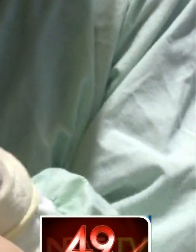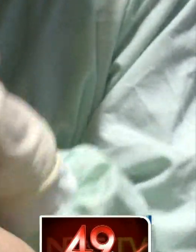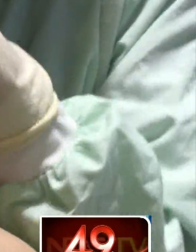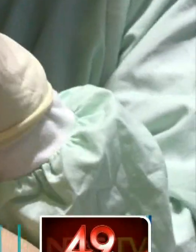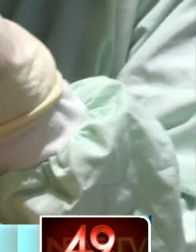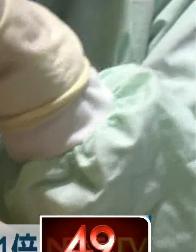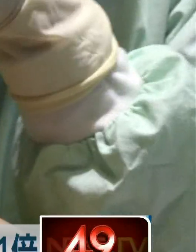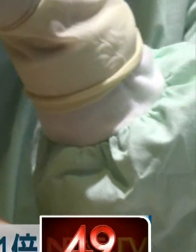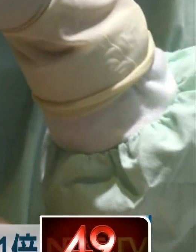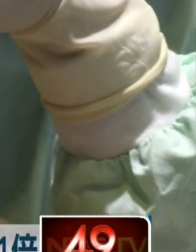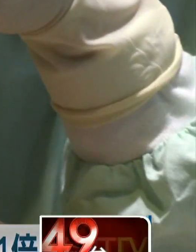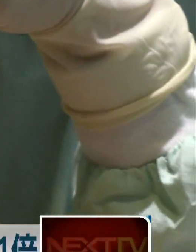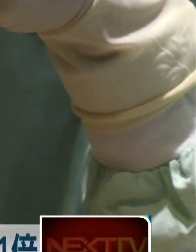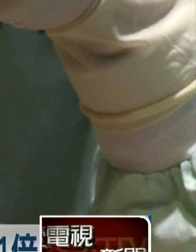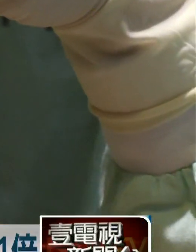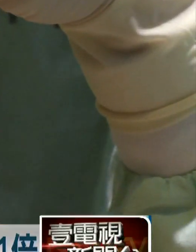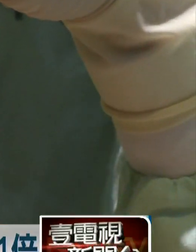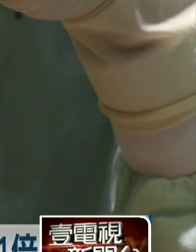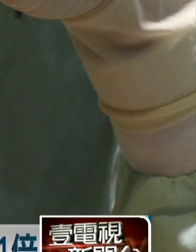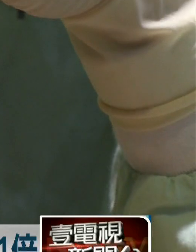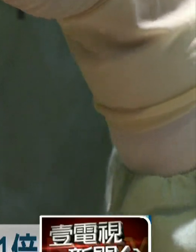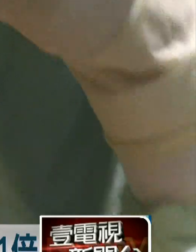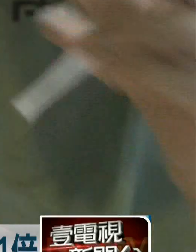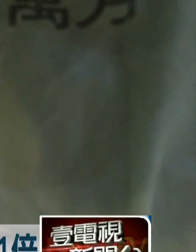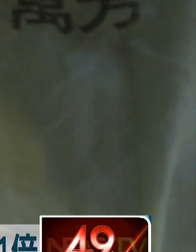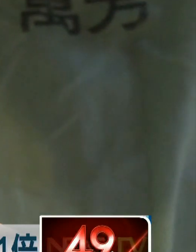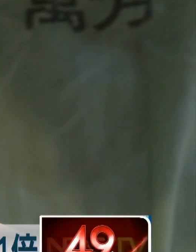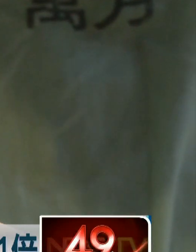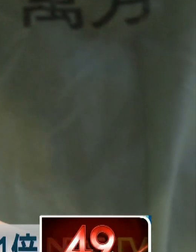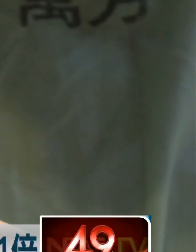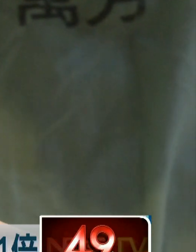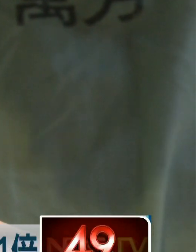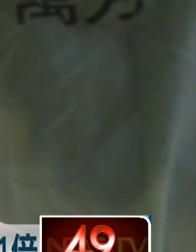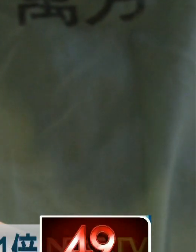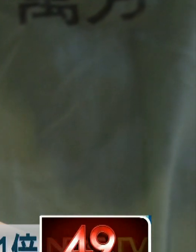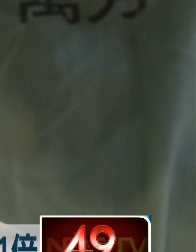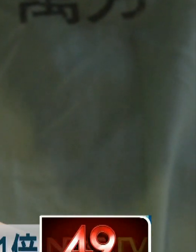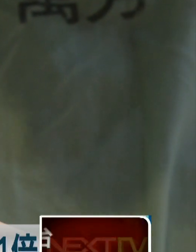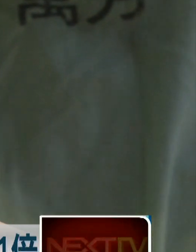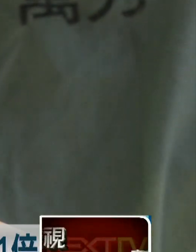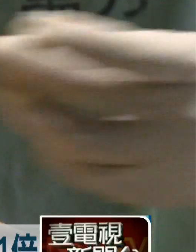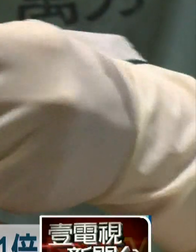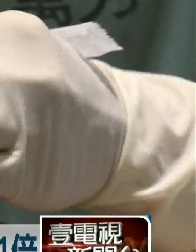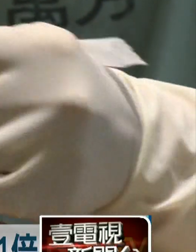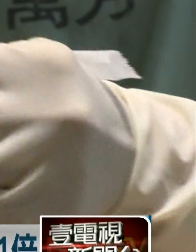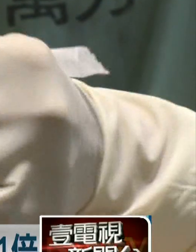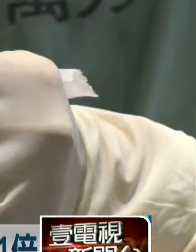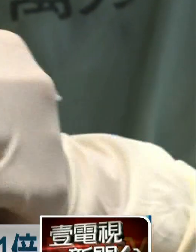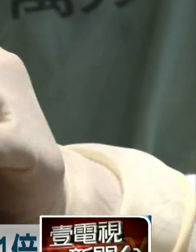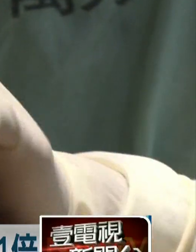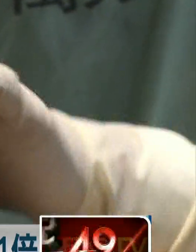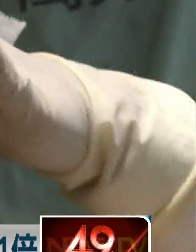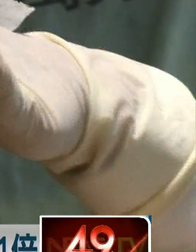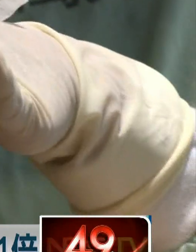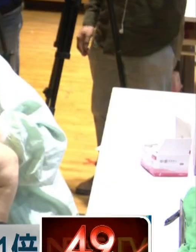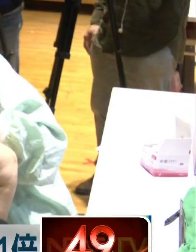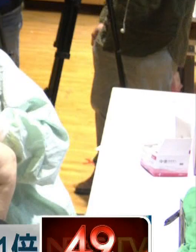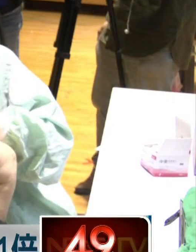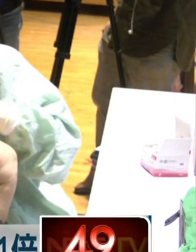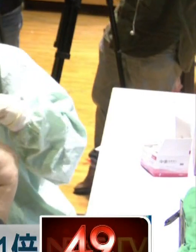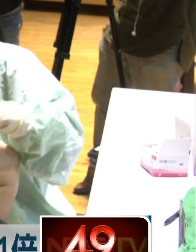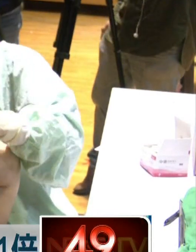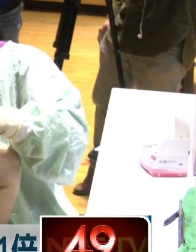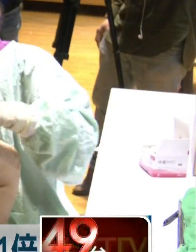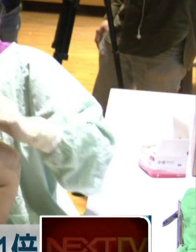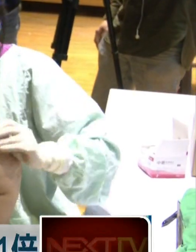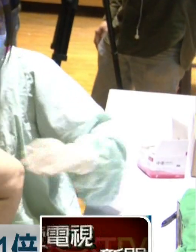施打日期也从原本20、21号两天延长到24号。至于追加第三剂是否最快就在明年1月底，